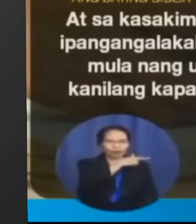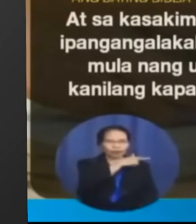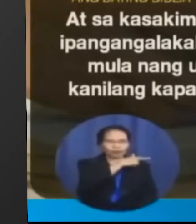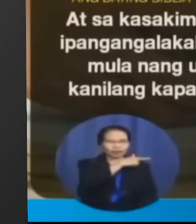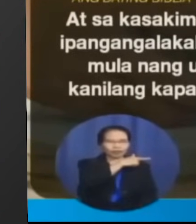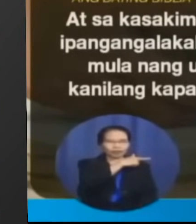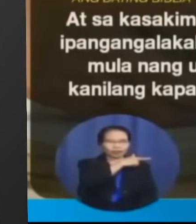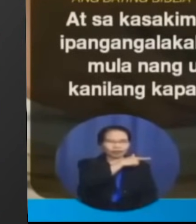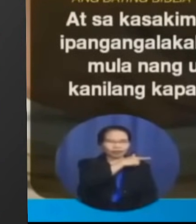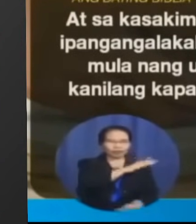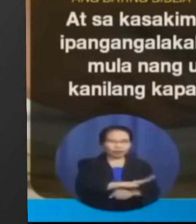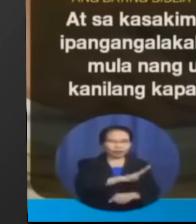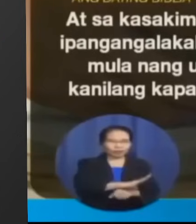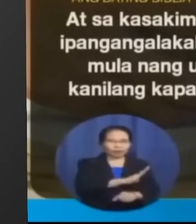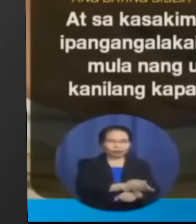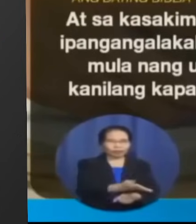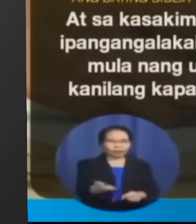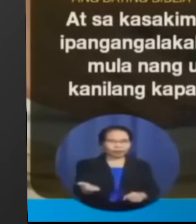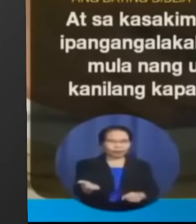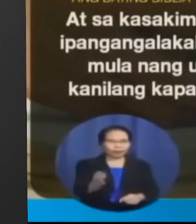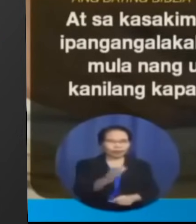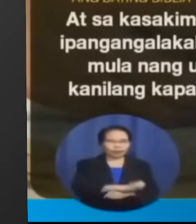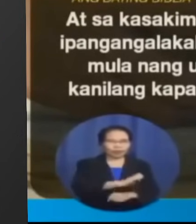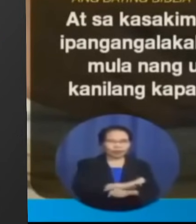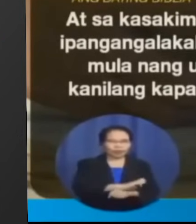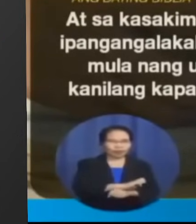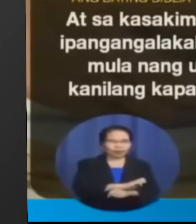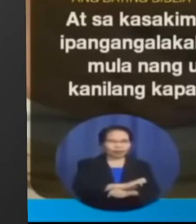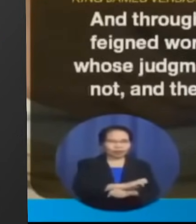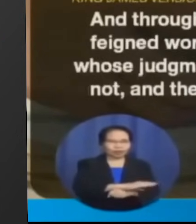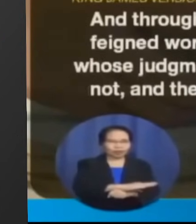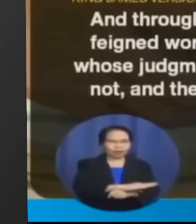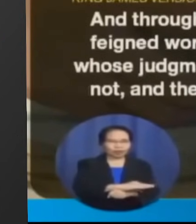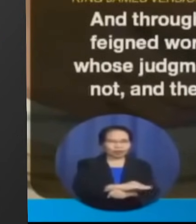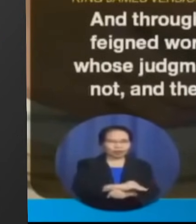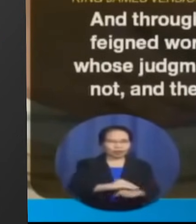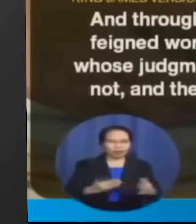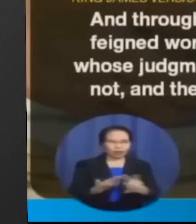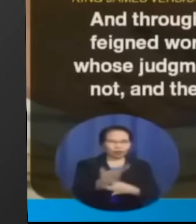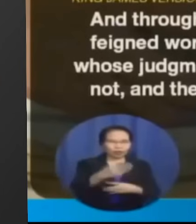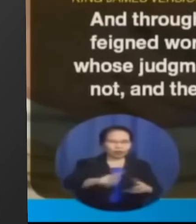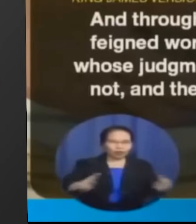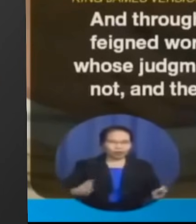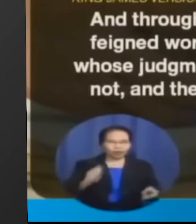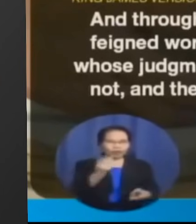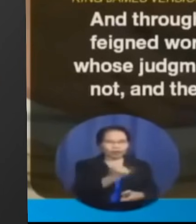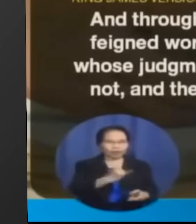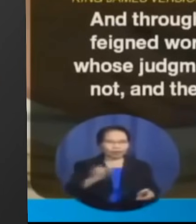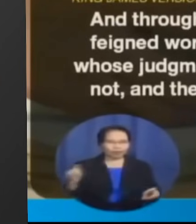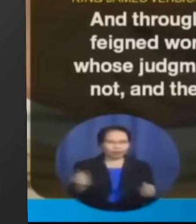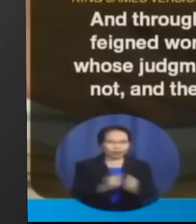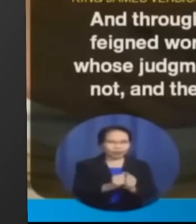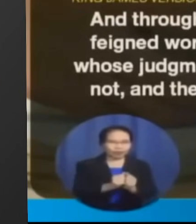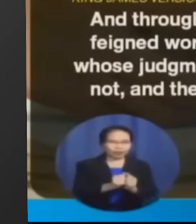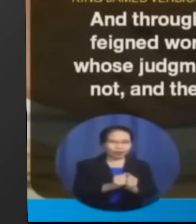eh, ipapangalakal kayo. Ang sabi sa English, kapatid na Daniel, and through covetousness